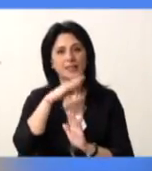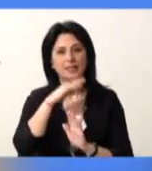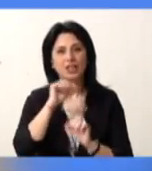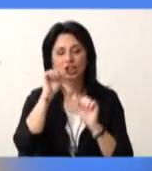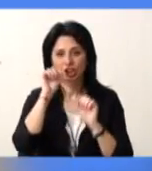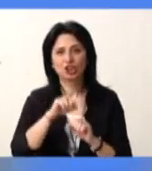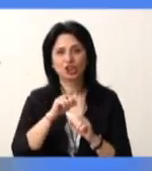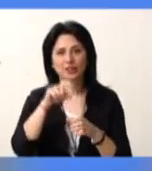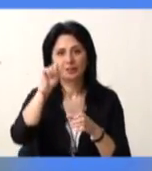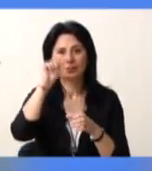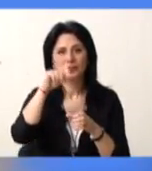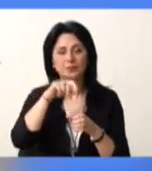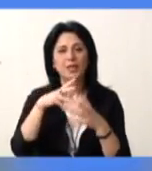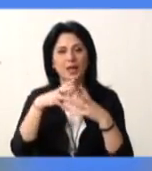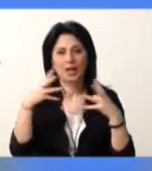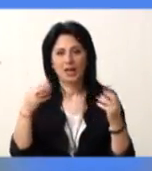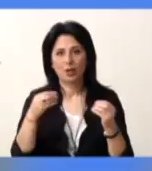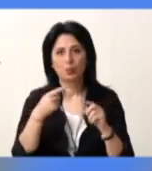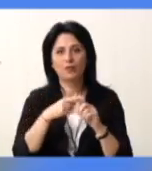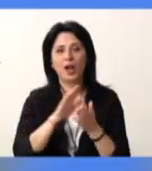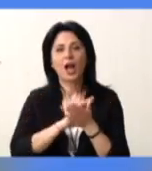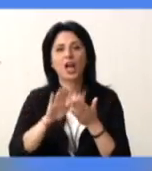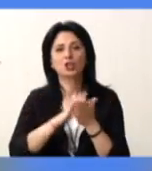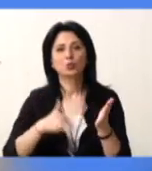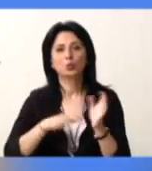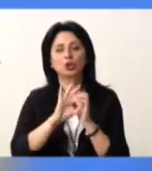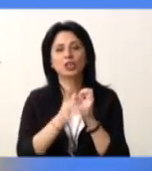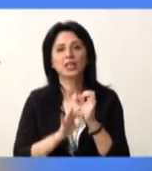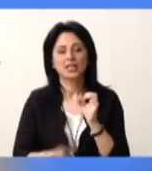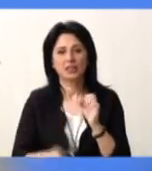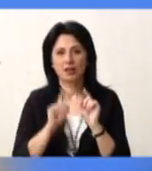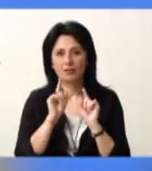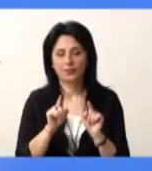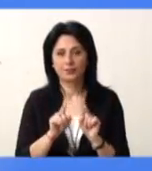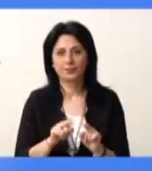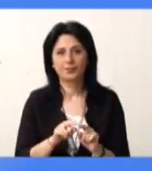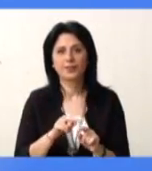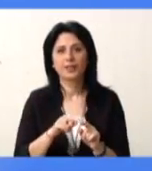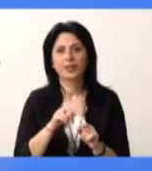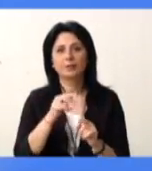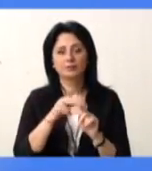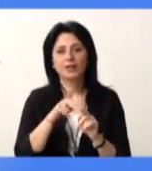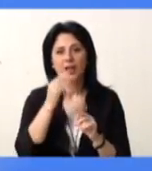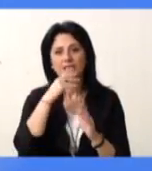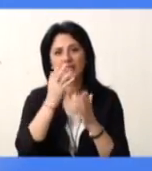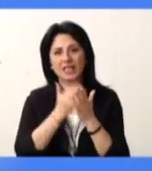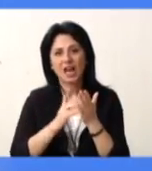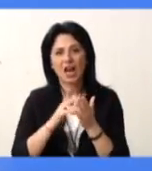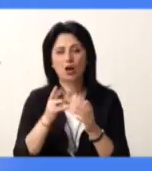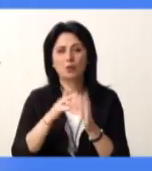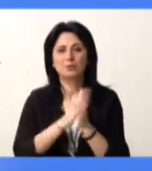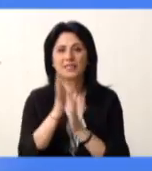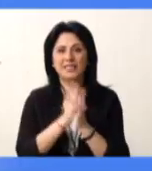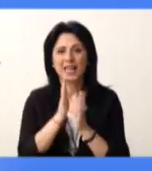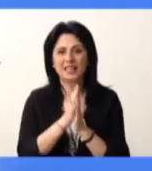რომელშიც შეგიძლიათ ჩააწუროთ ლიმონი. ის ასუფთავებს კუჭნაწლავის სისტემას. ანტიოქსიდანტების წყარო და